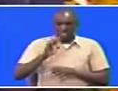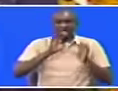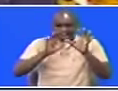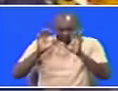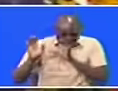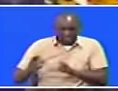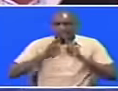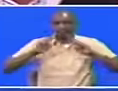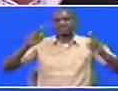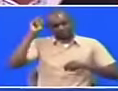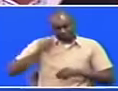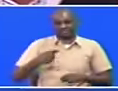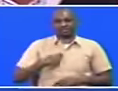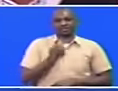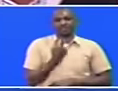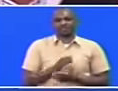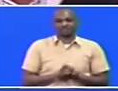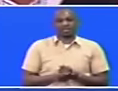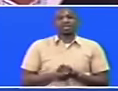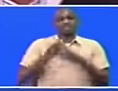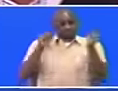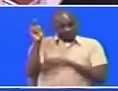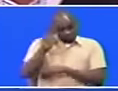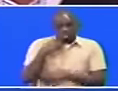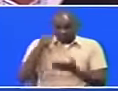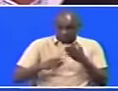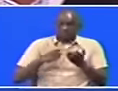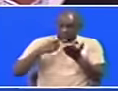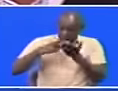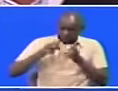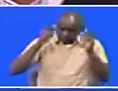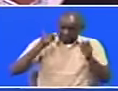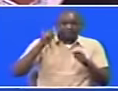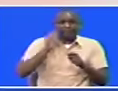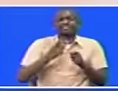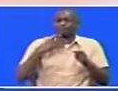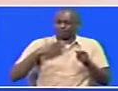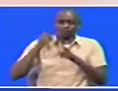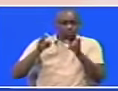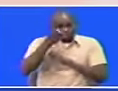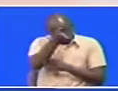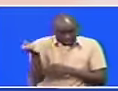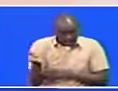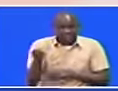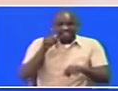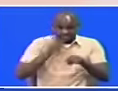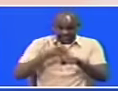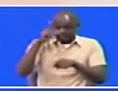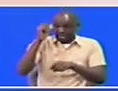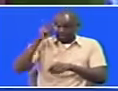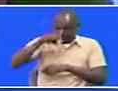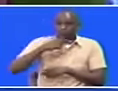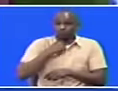peaceful campaign. Kando na hayo, rais alitaka mjadala huu kuelekezwa kwa Mkenya wa kawaida, wakati shirika la KEPSA